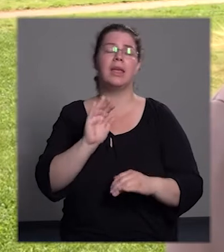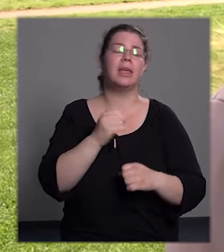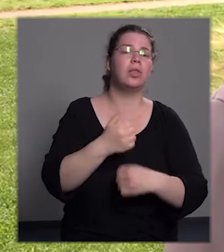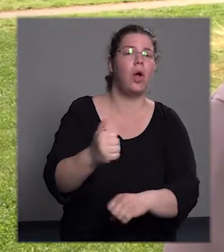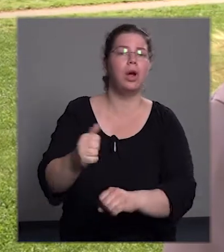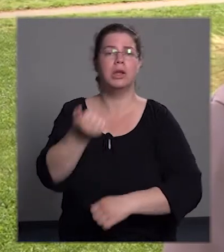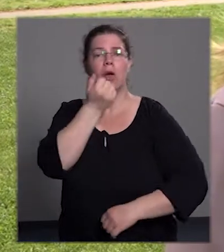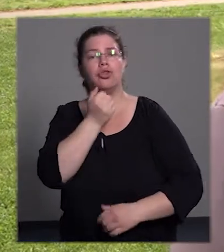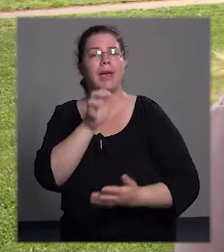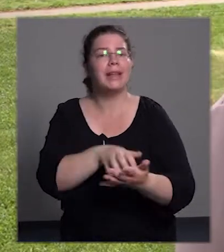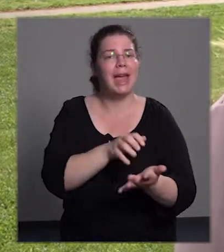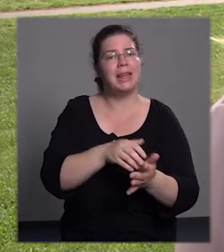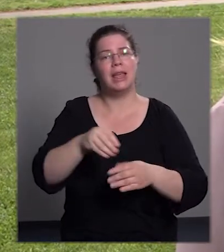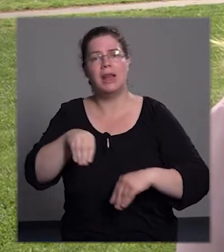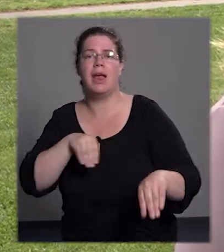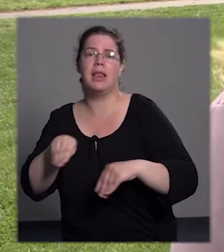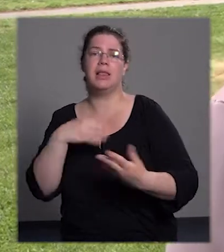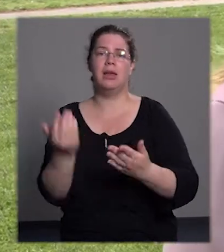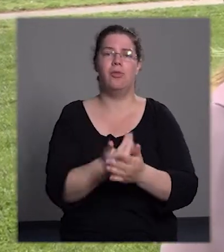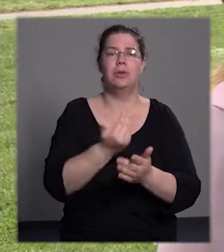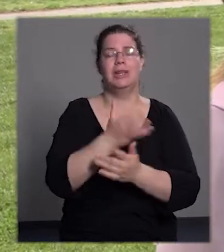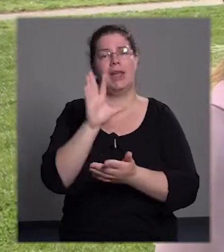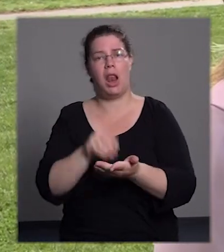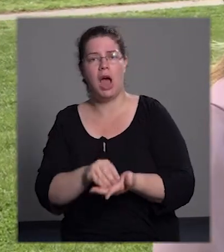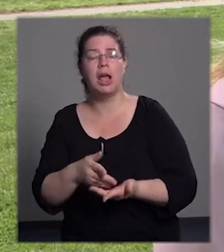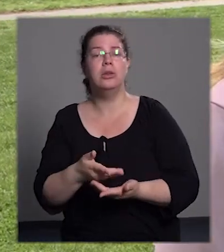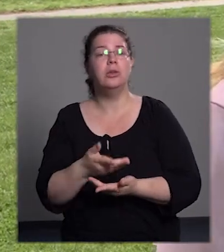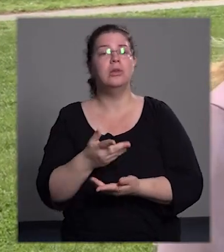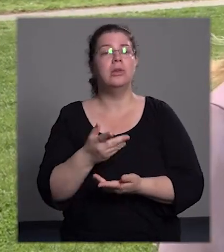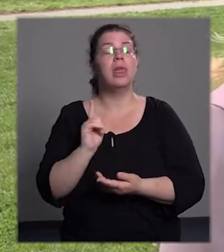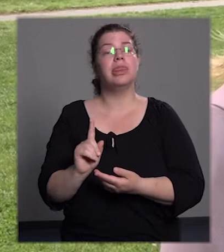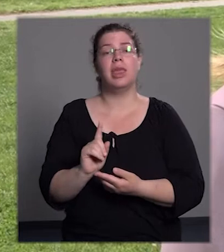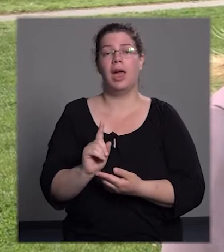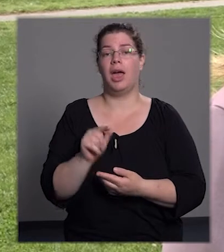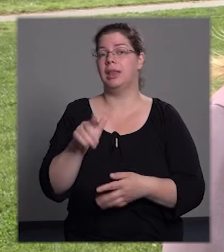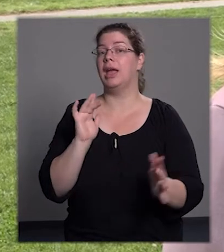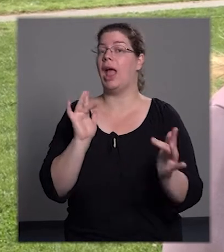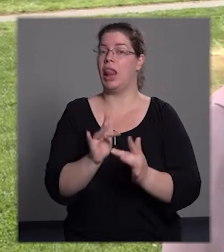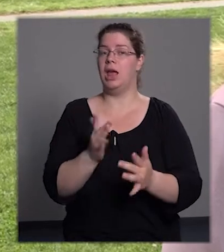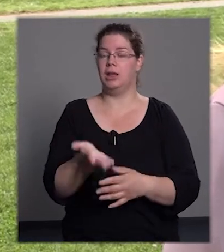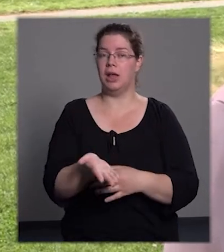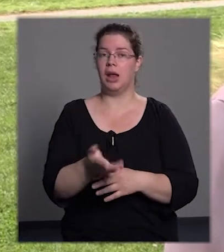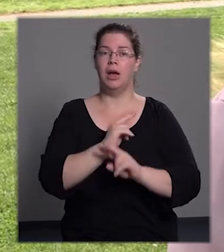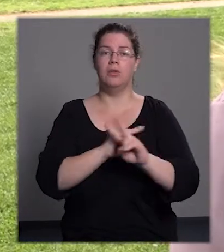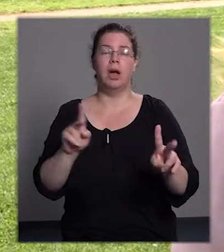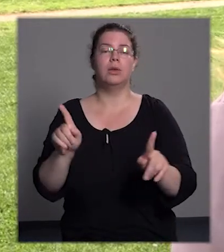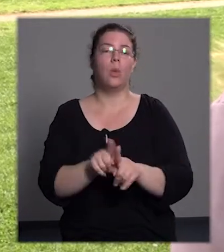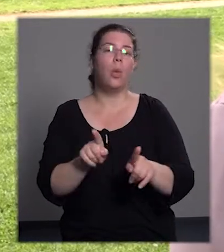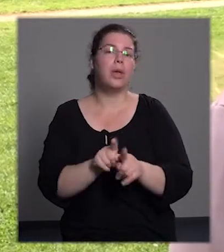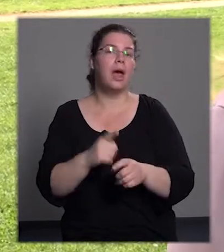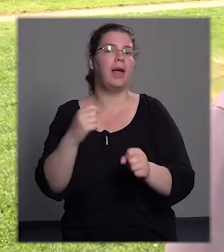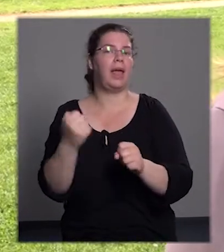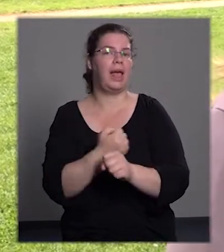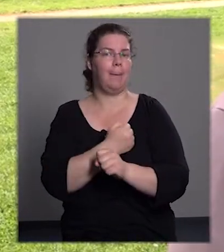a saját kertjét rendezi, felújítja a lakását. De ennek ellenére van egy olyan kemény